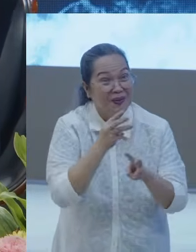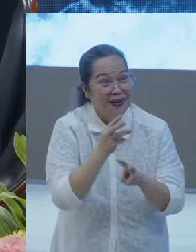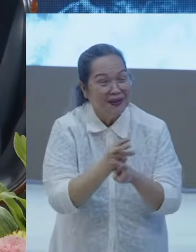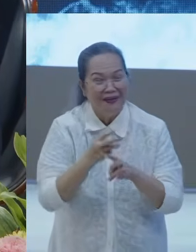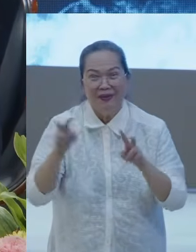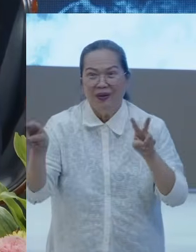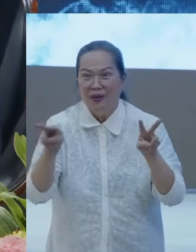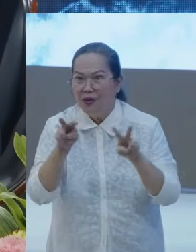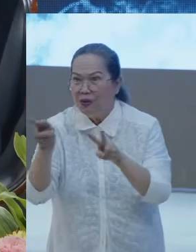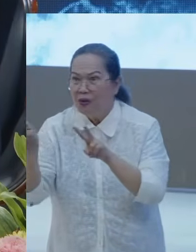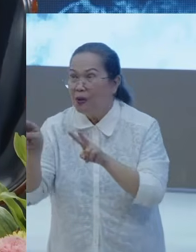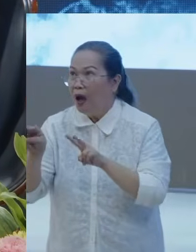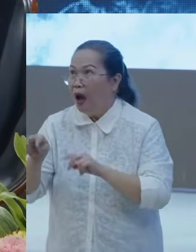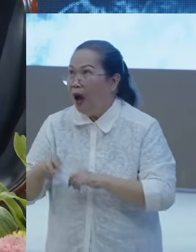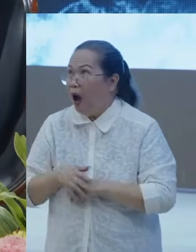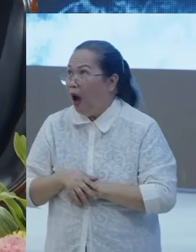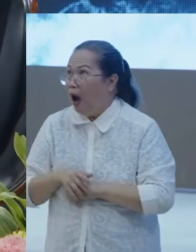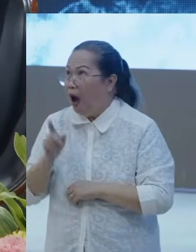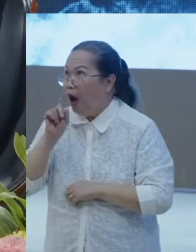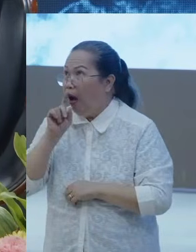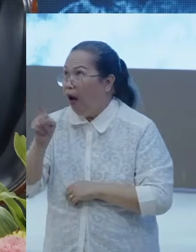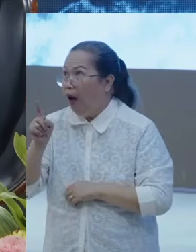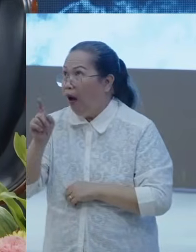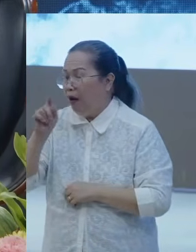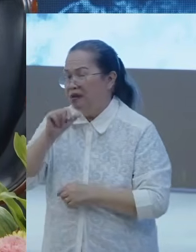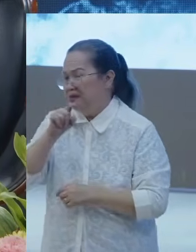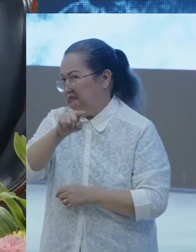see signs and wonders, you will not believe.